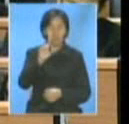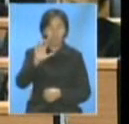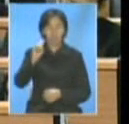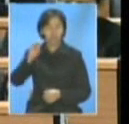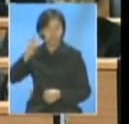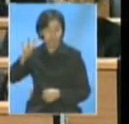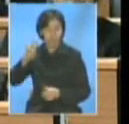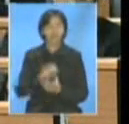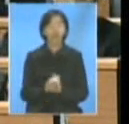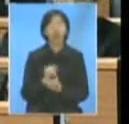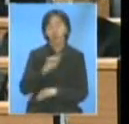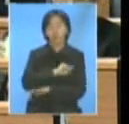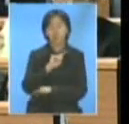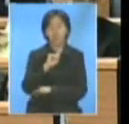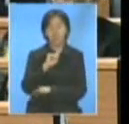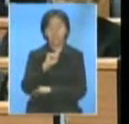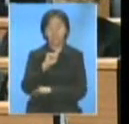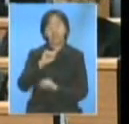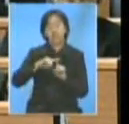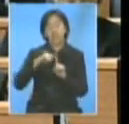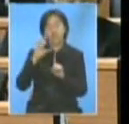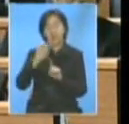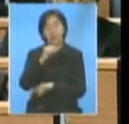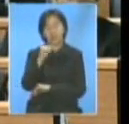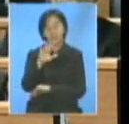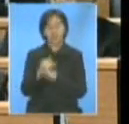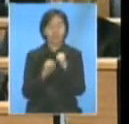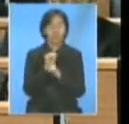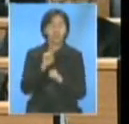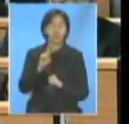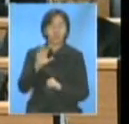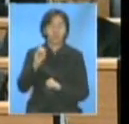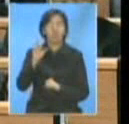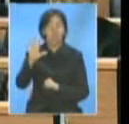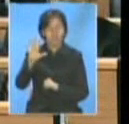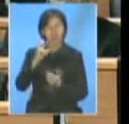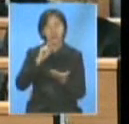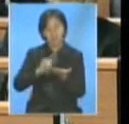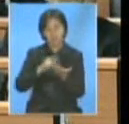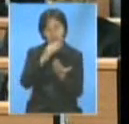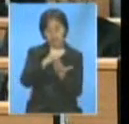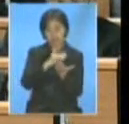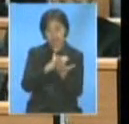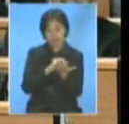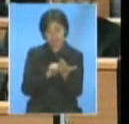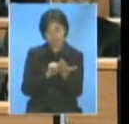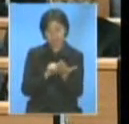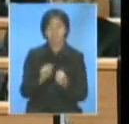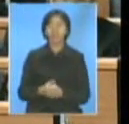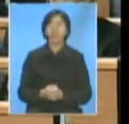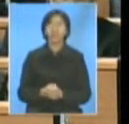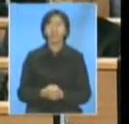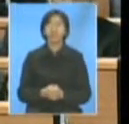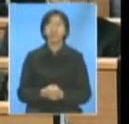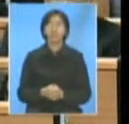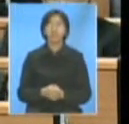1226.3/1507ลงวันที่15สิงหาคม2555ท่านประธานเชื่อไหมครับ